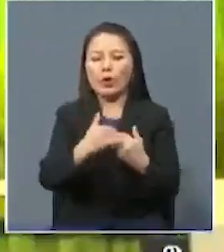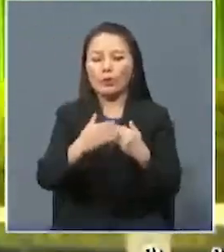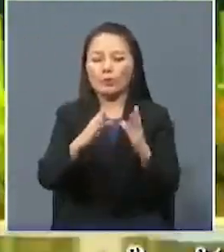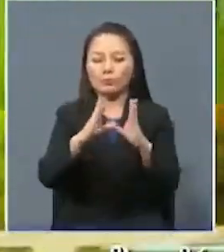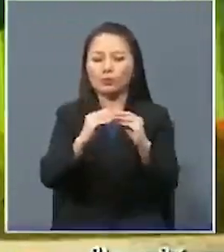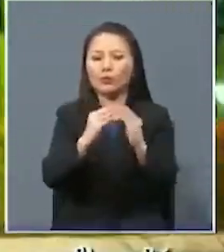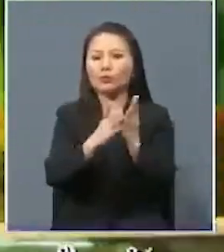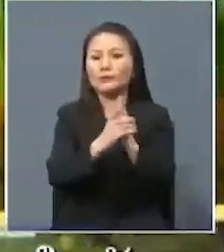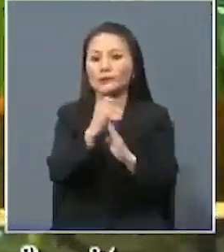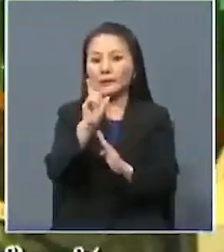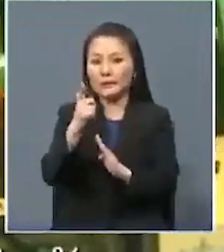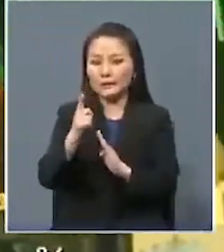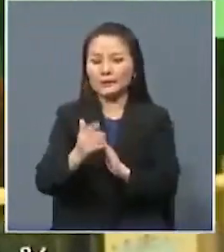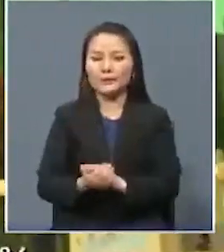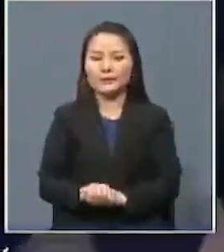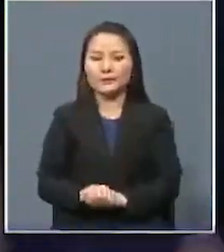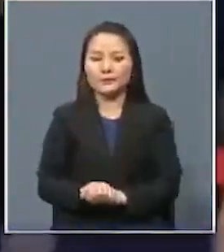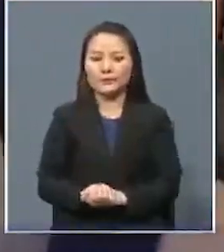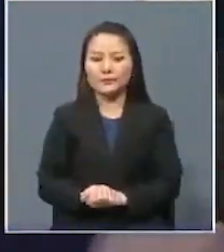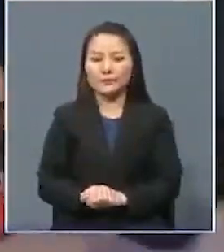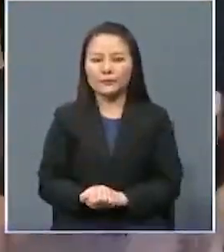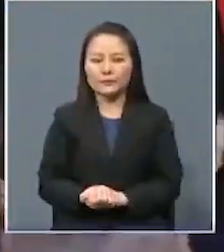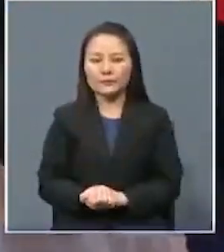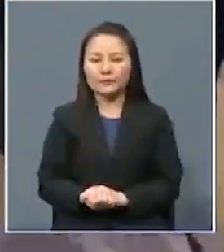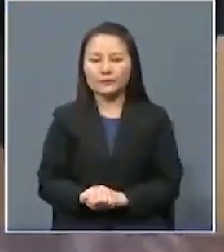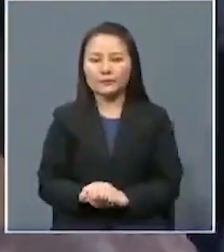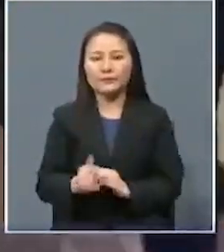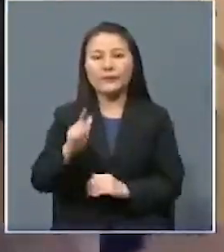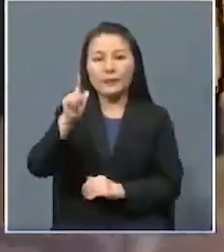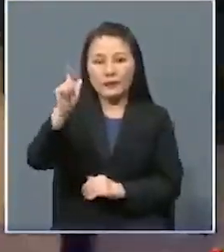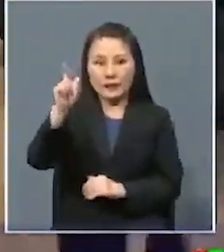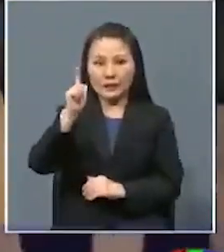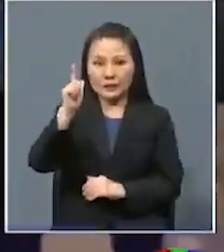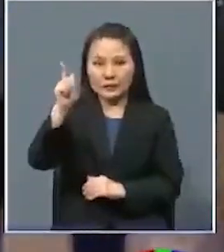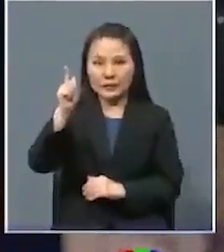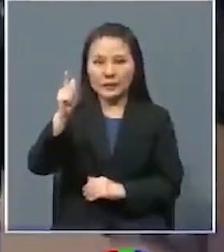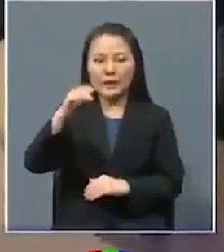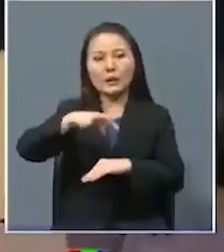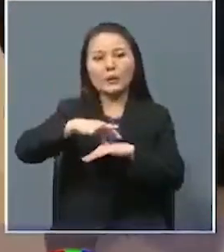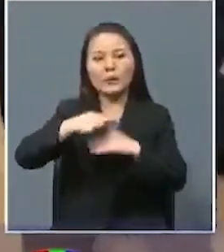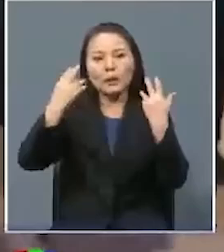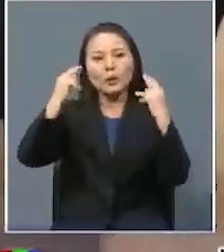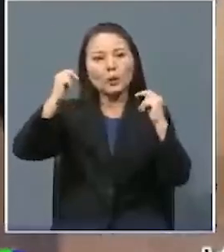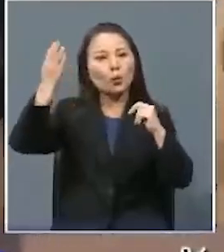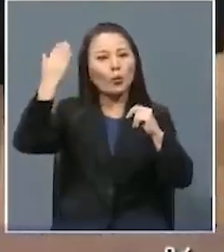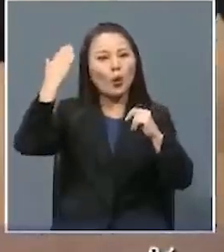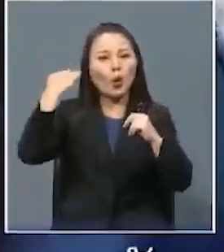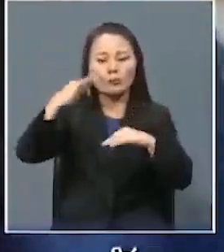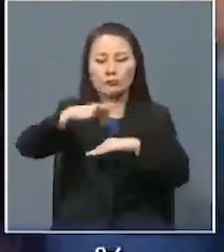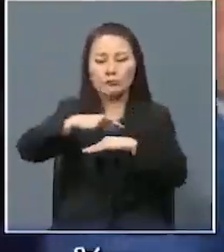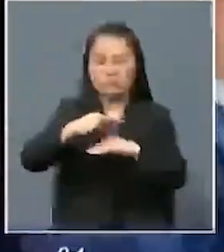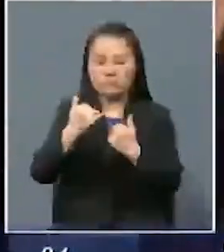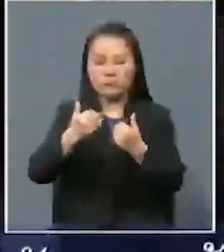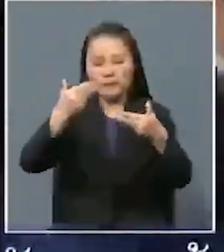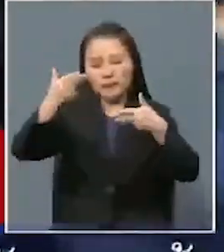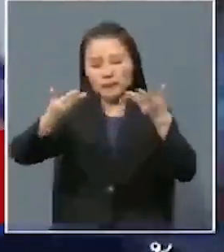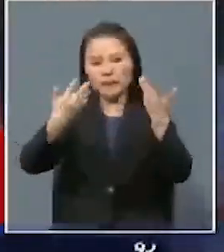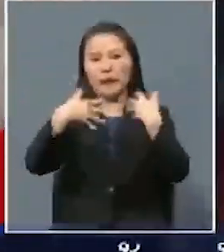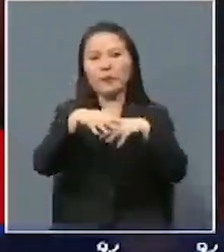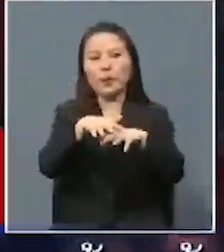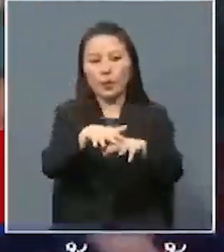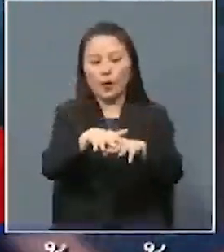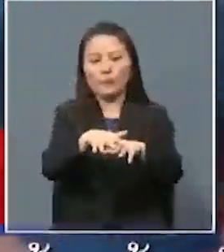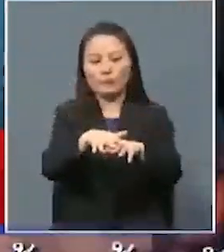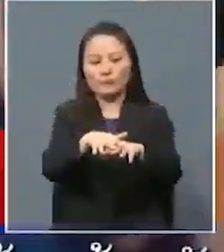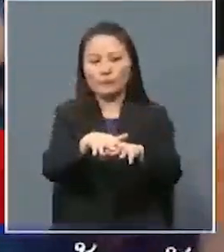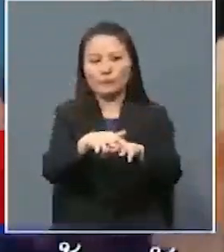ชาติสิริกิติขณะที่คุณทักษิณชินวัตรอดีตนายกรัฐมนตรีนะครับได้เดินทางมาเยี่ยมชมงานทัก Splash Soft